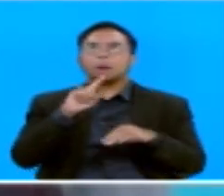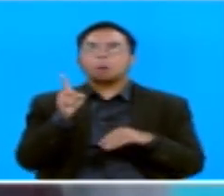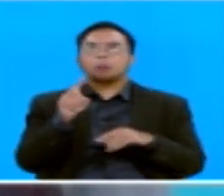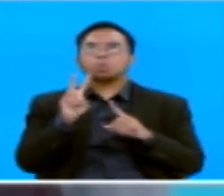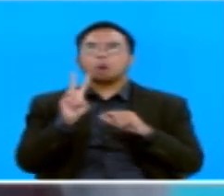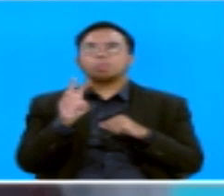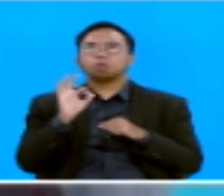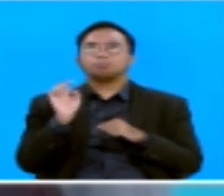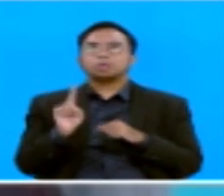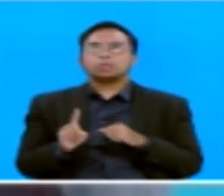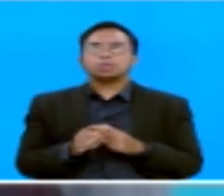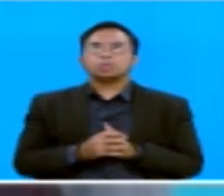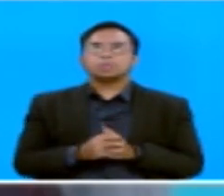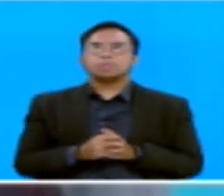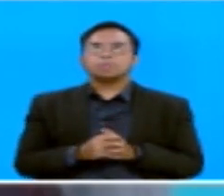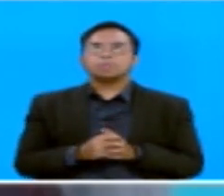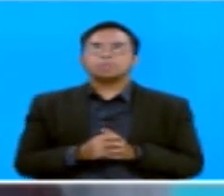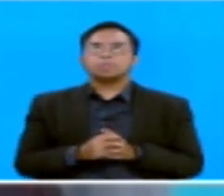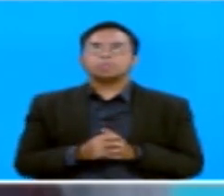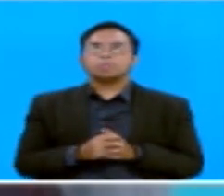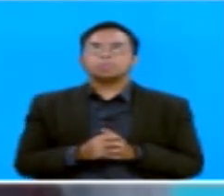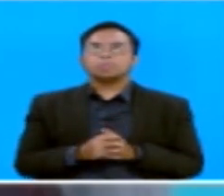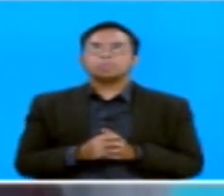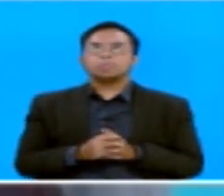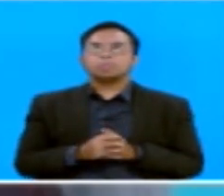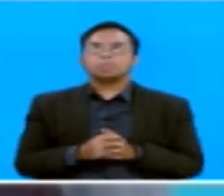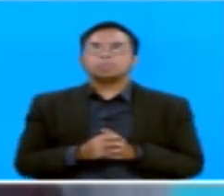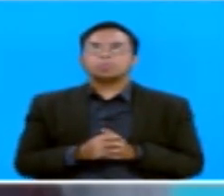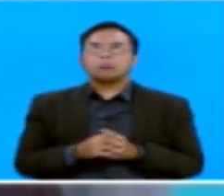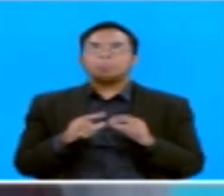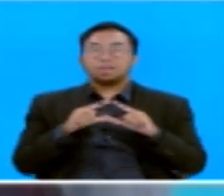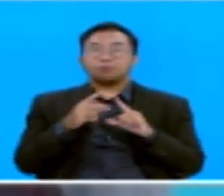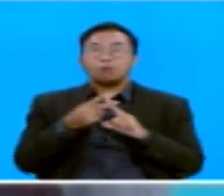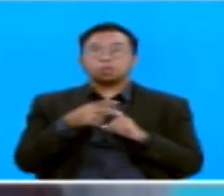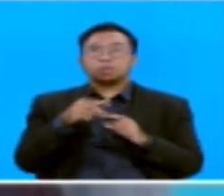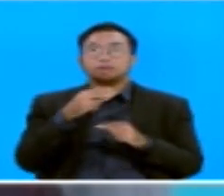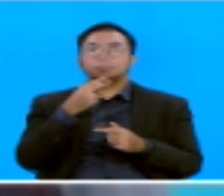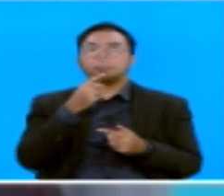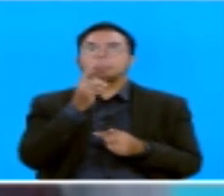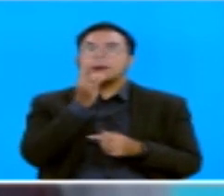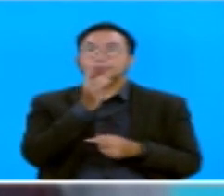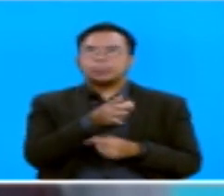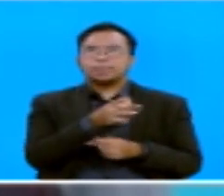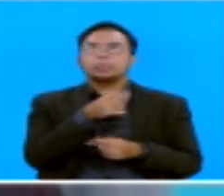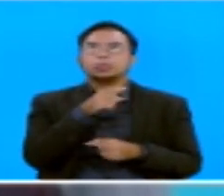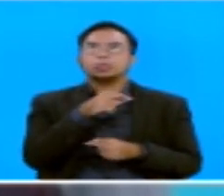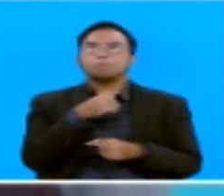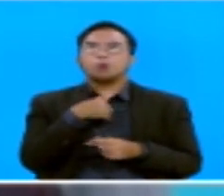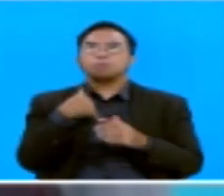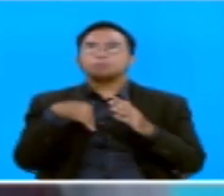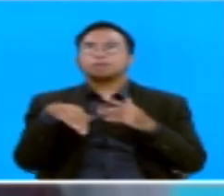ya, itu beliau pamit dengan saya, katanya mau ke tempat temannya di